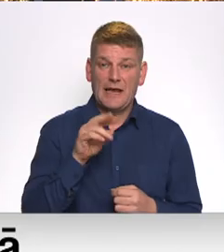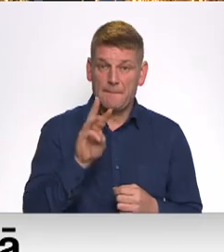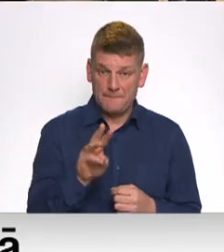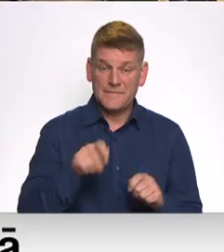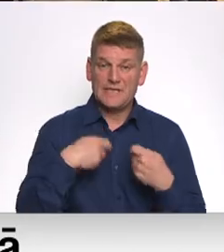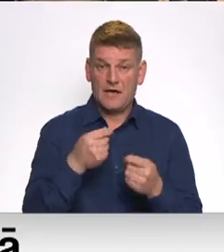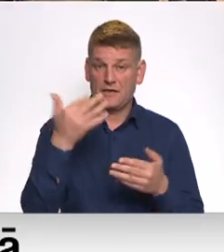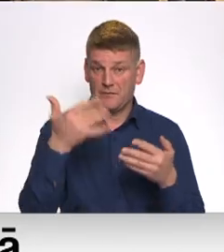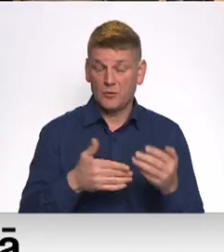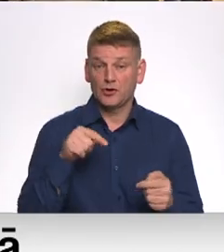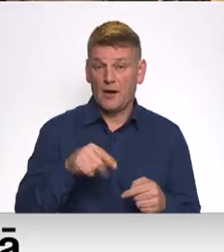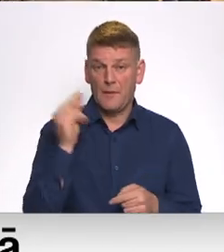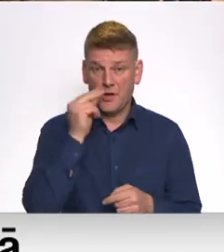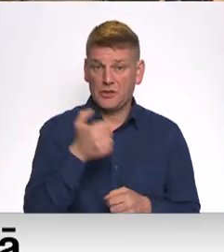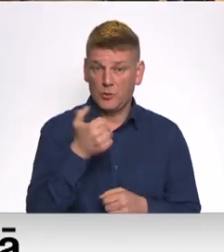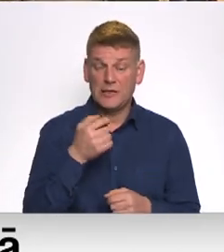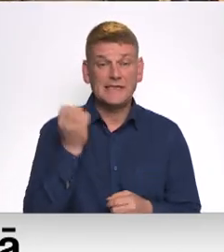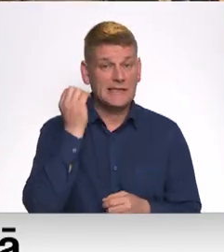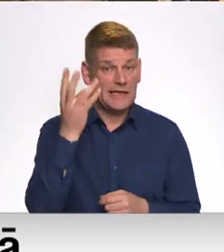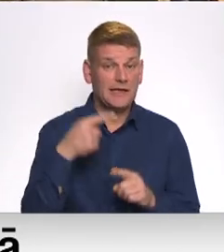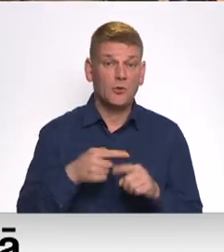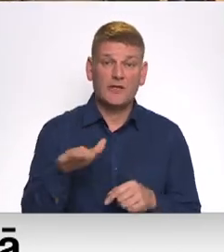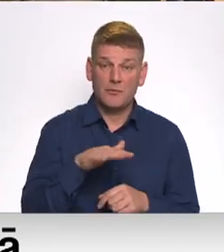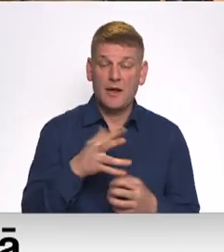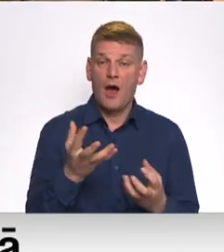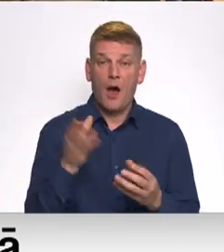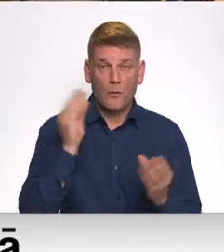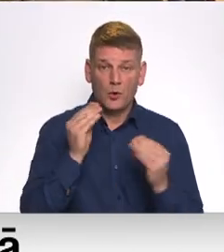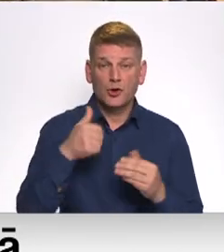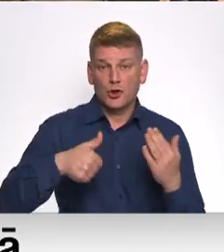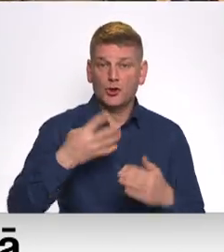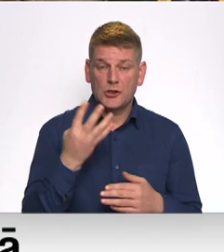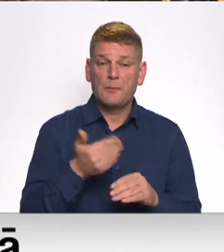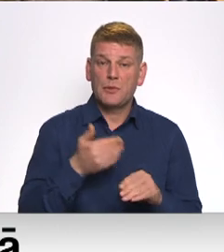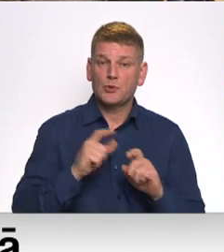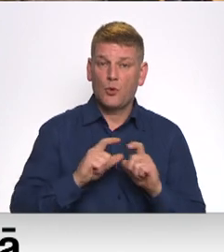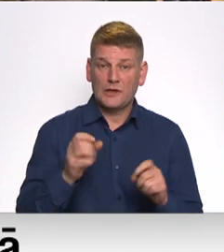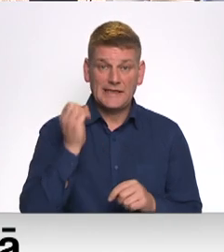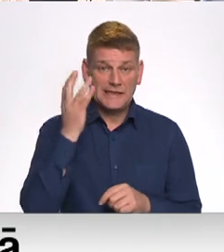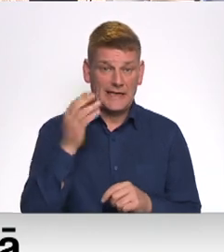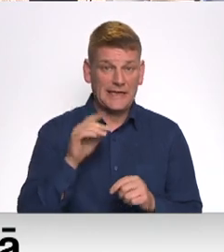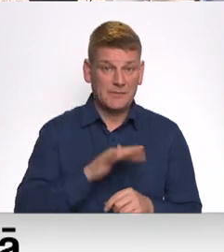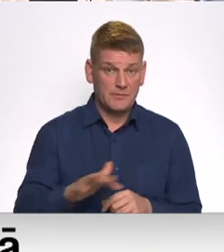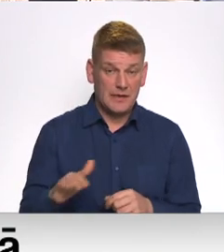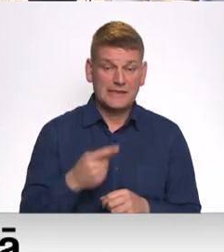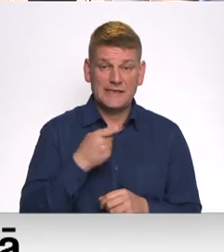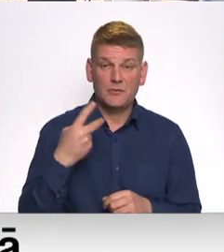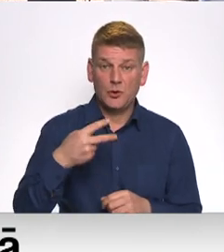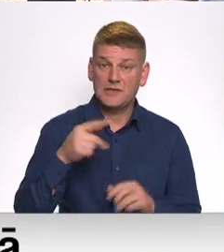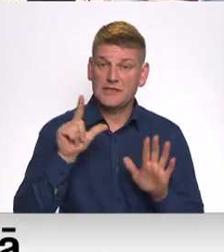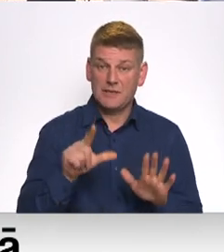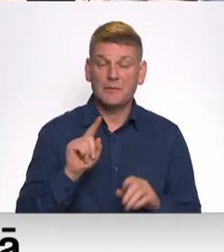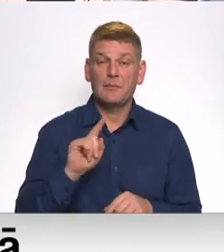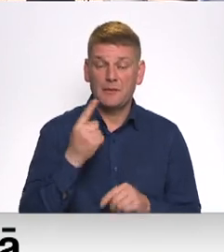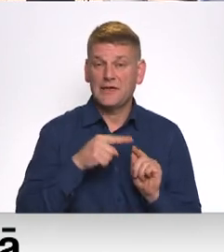sniegtajiem datiem šajā mācību gadā izglītību ģimenē apgūst 64 pirmskolas izglītības bērni, 127